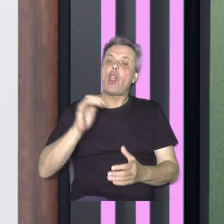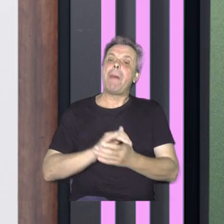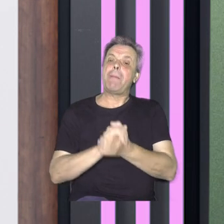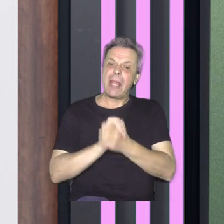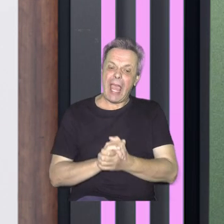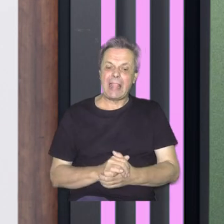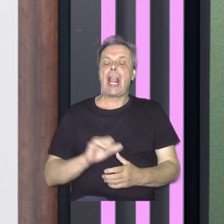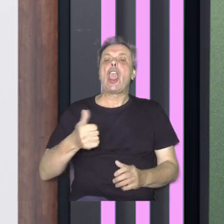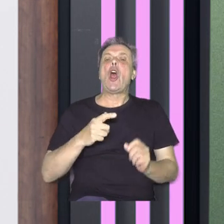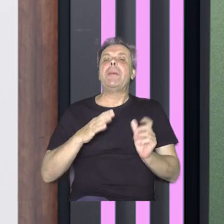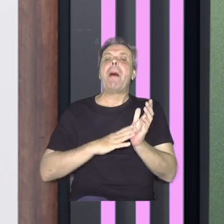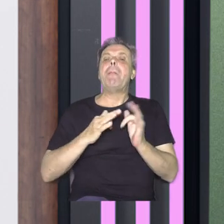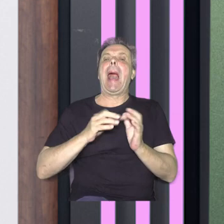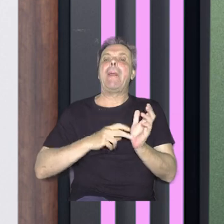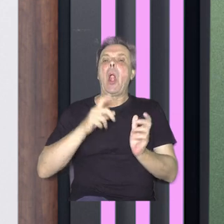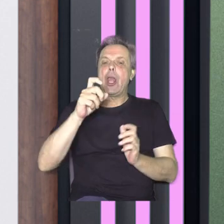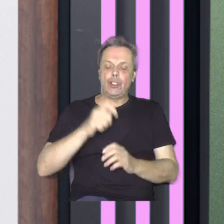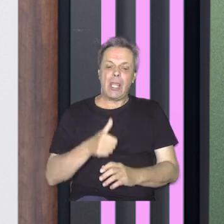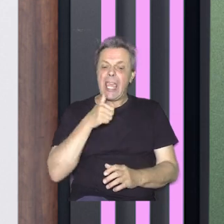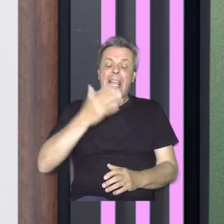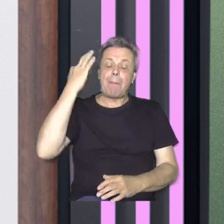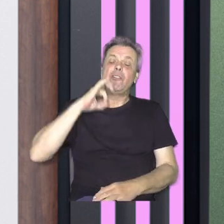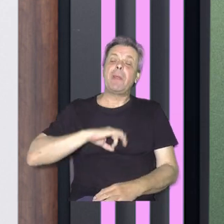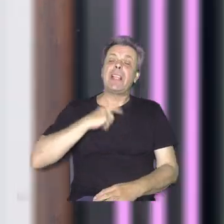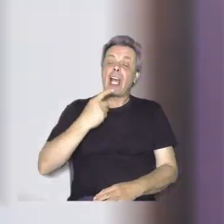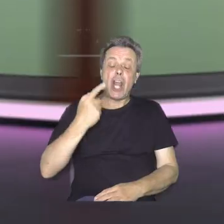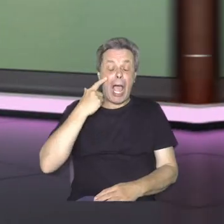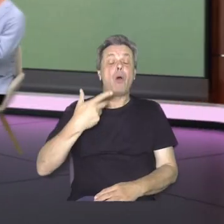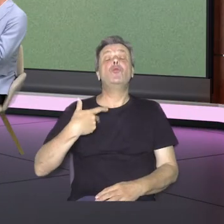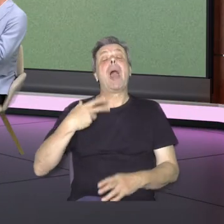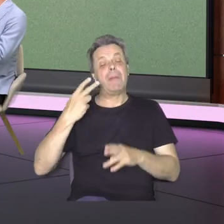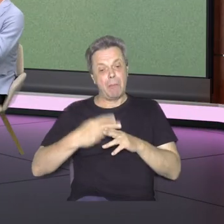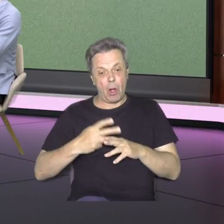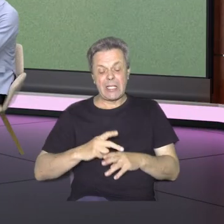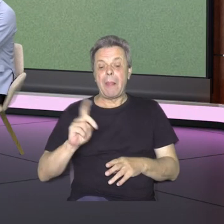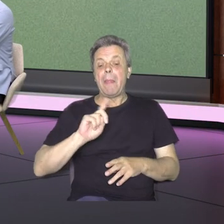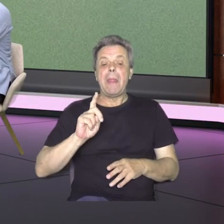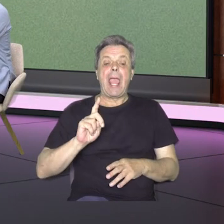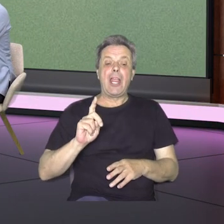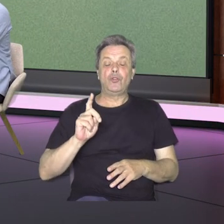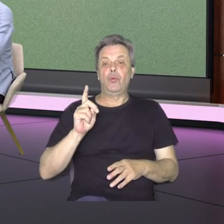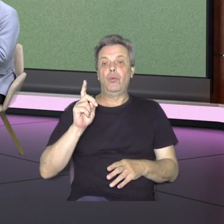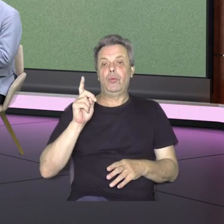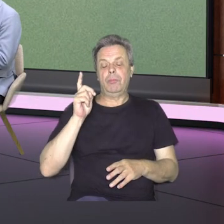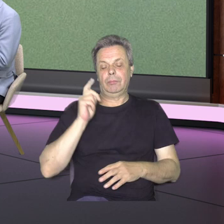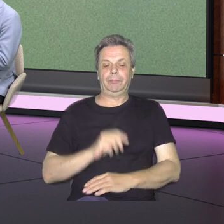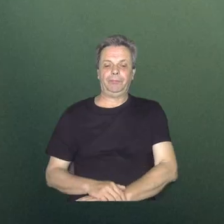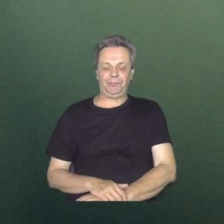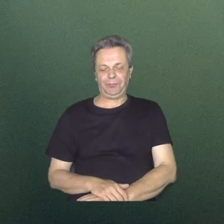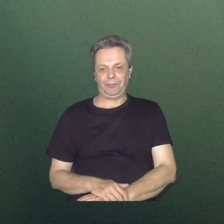dobar prijatelj Josip Manolić. I kada bivši predsjednik kaže, ako ću ikada biti bolestan, ne čudi ni izbor prijatelja, zar